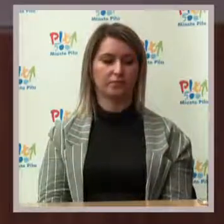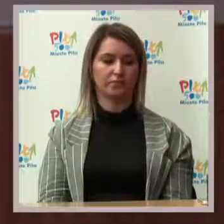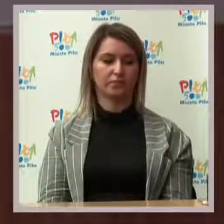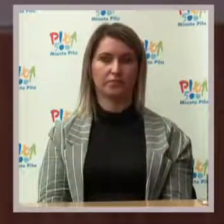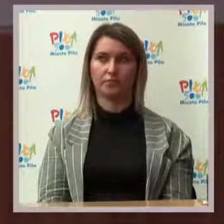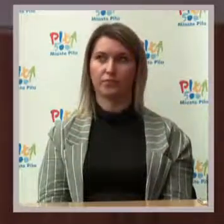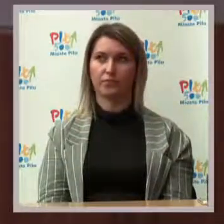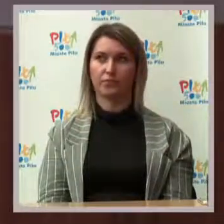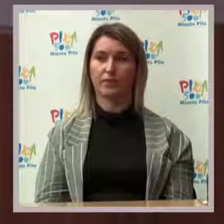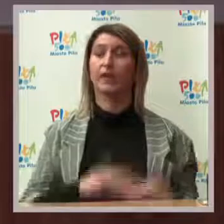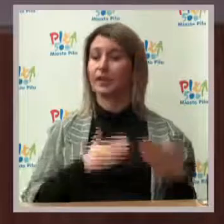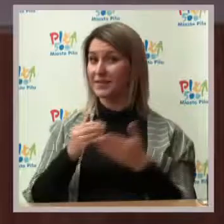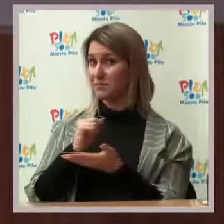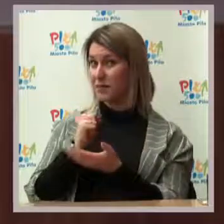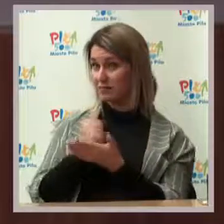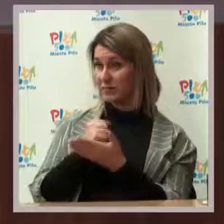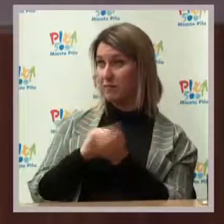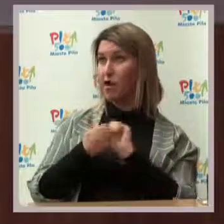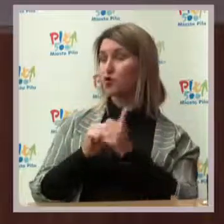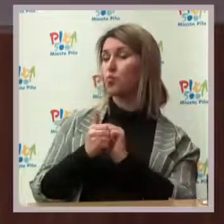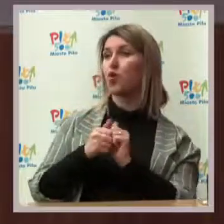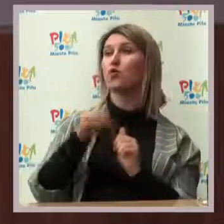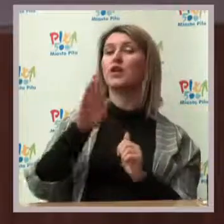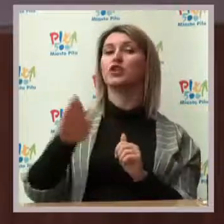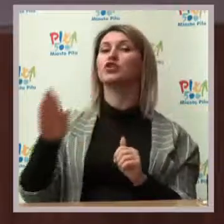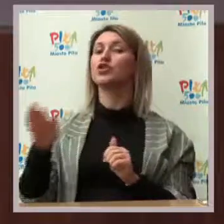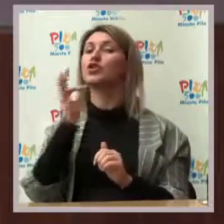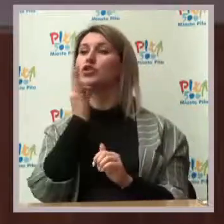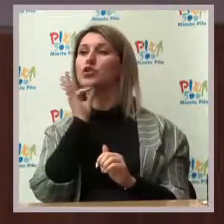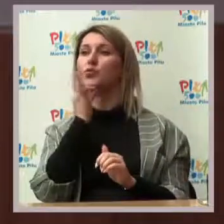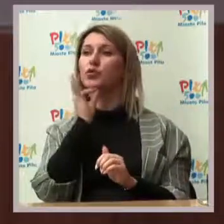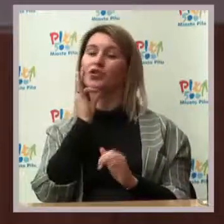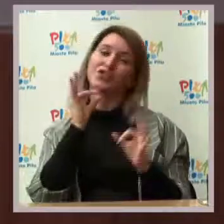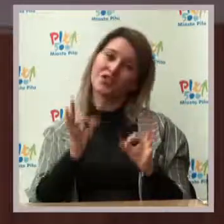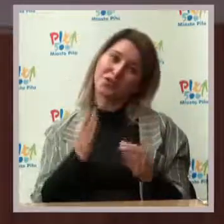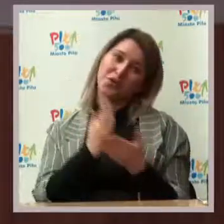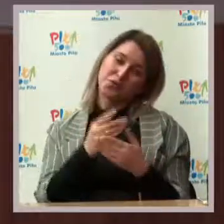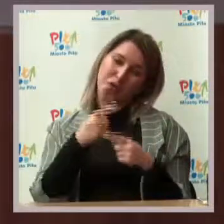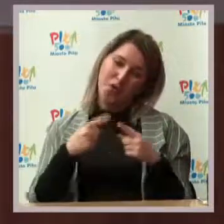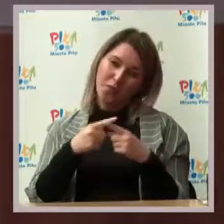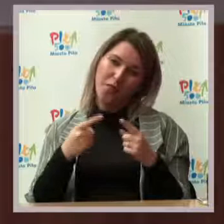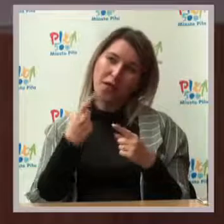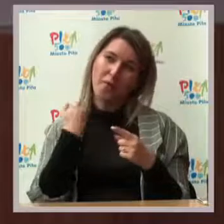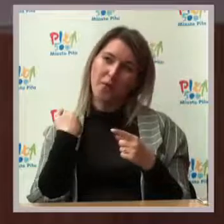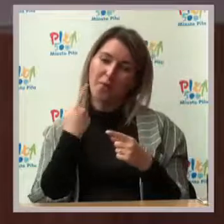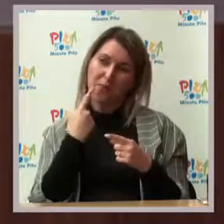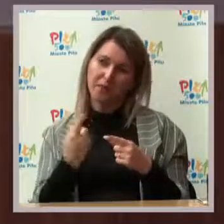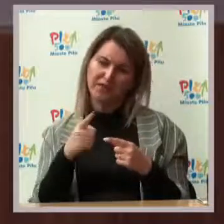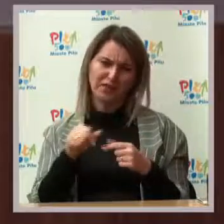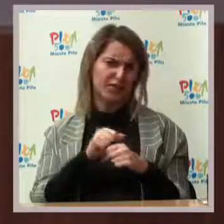sportu, dzieci i młodzieży, dzisiaj troszeczkę na ten temat było powiedziane, to jest